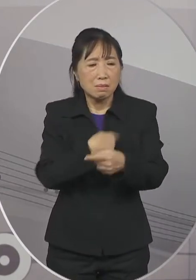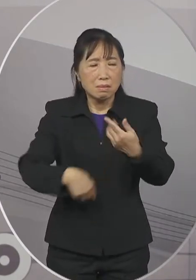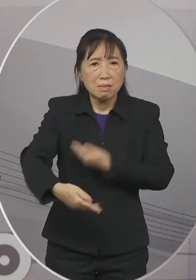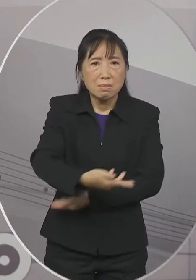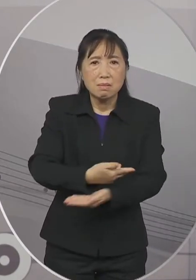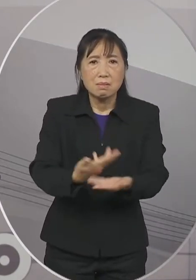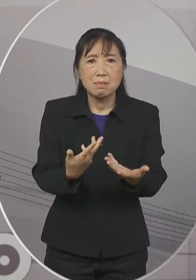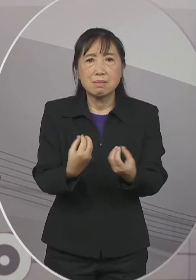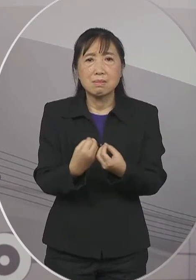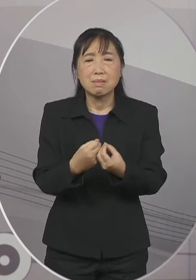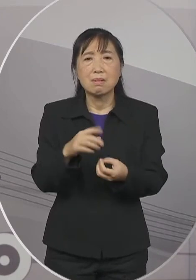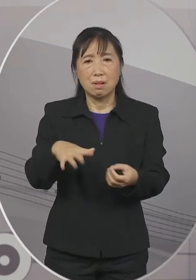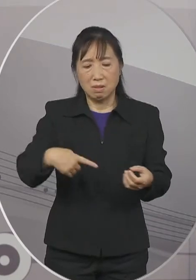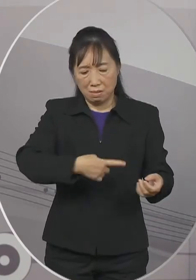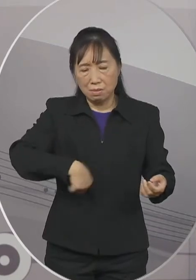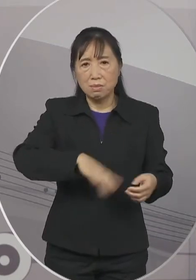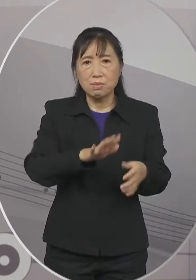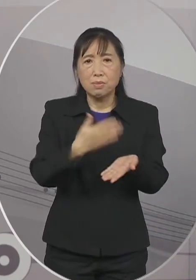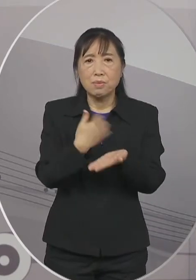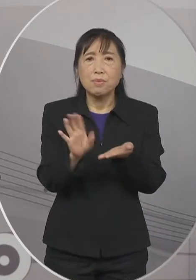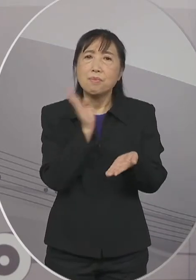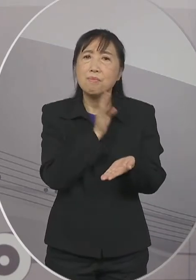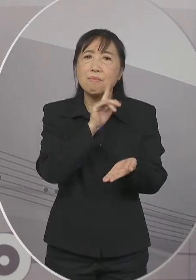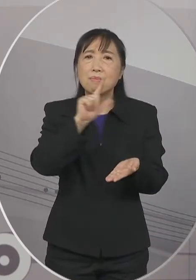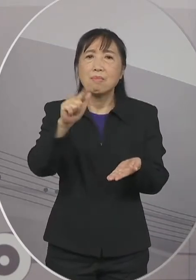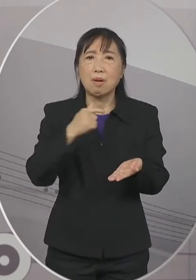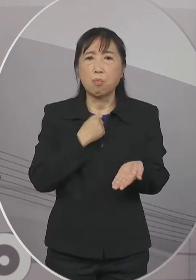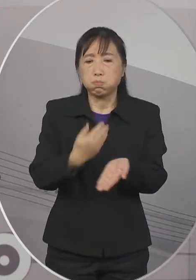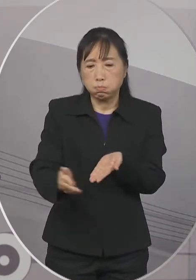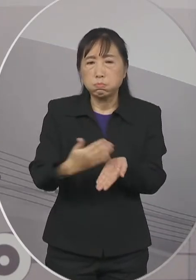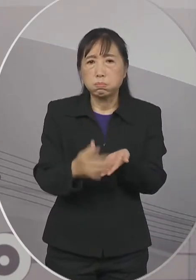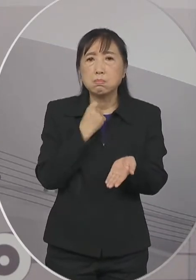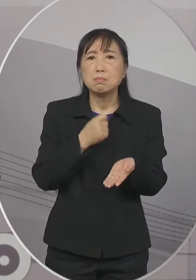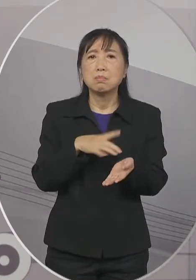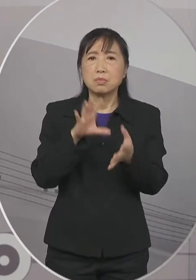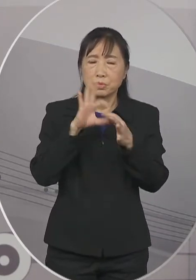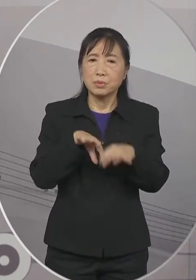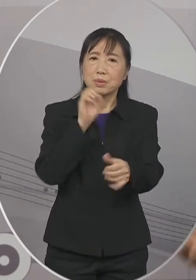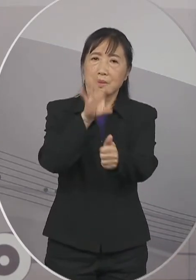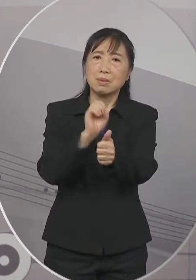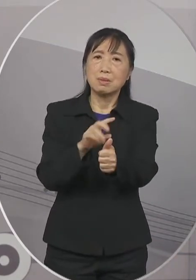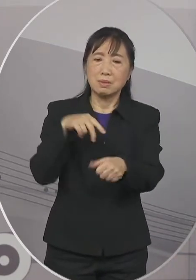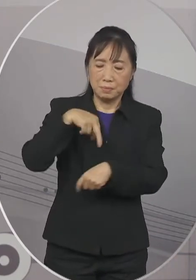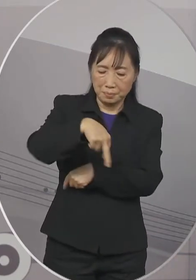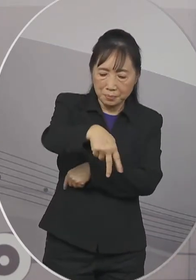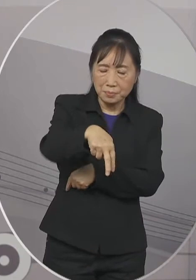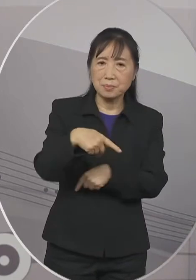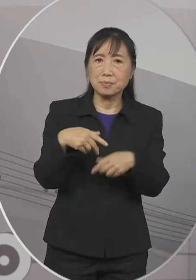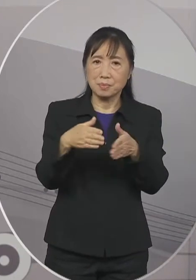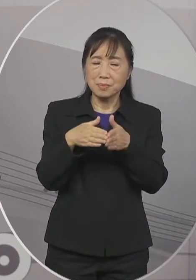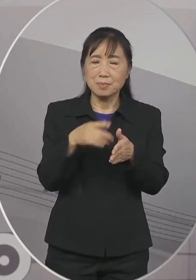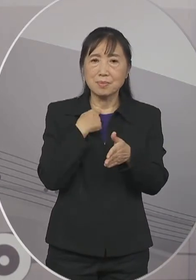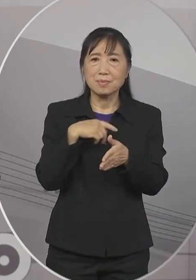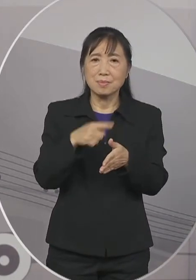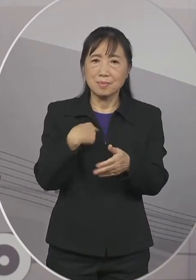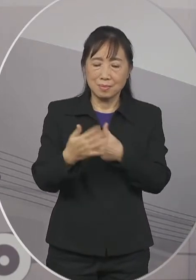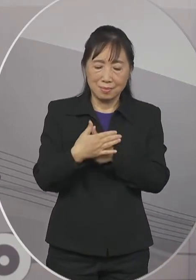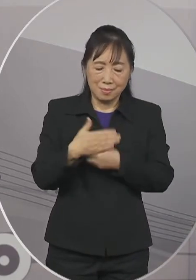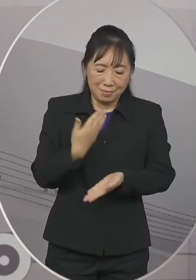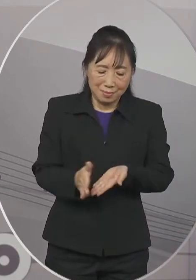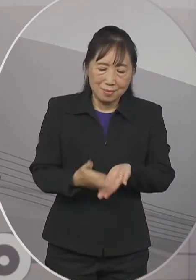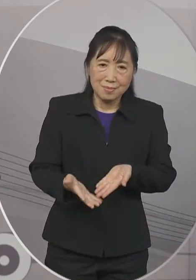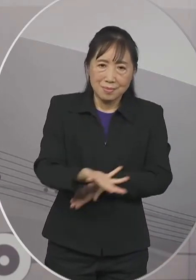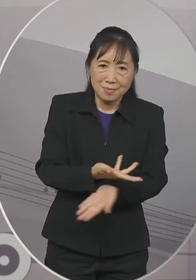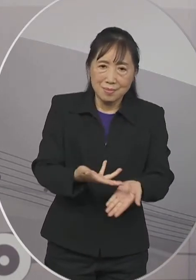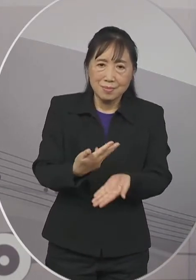身都会有一些废物需要排除，所以为什么我会建议大家走路？对，然后透过走路可以排除。然后今天跟